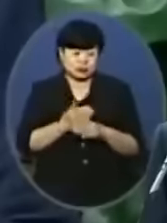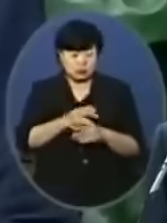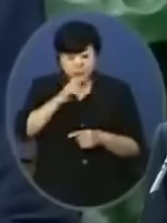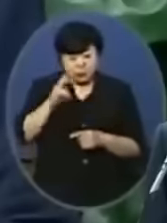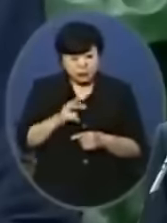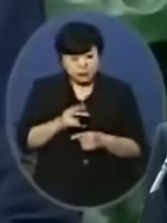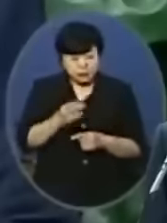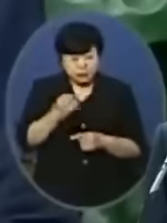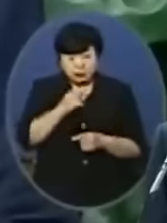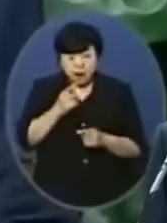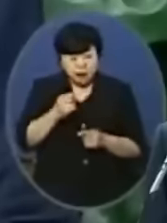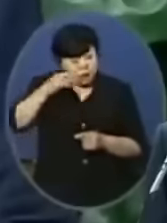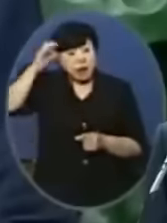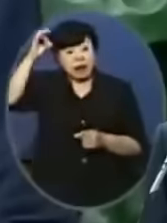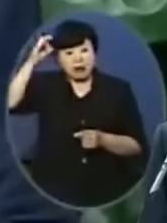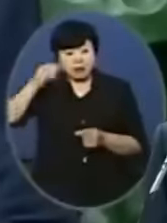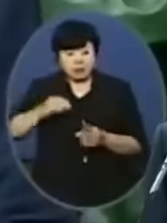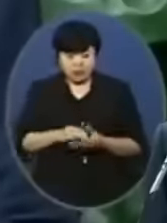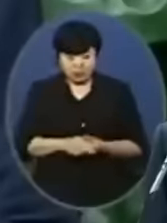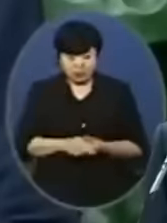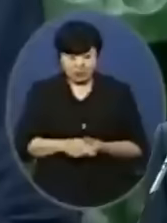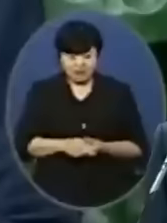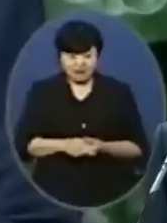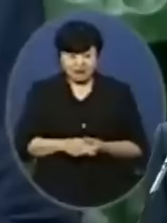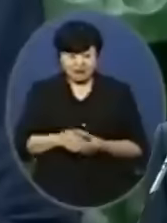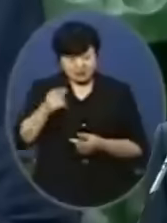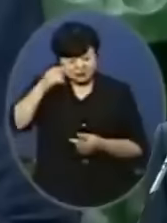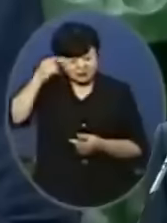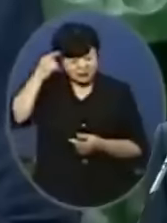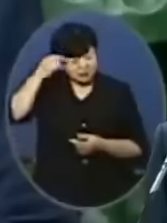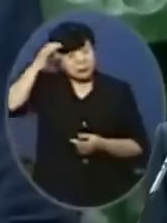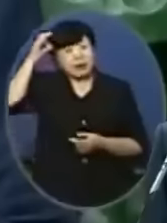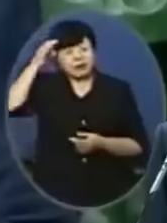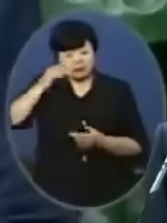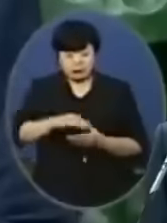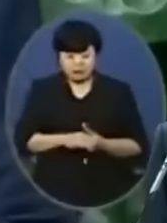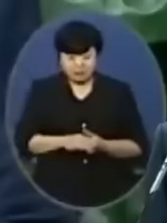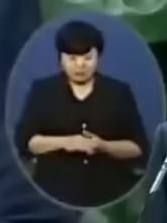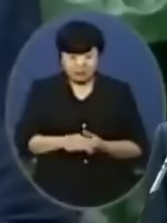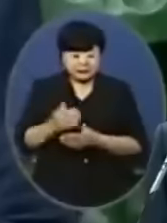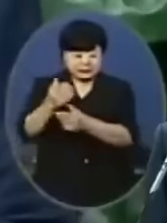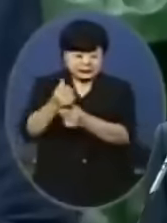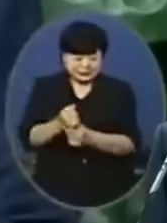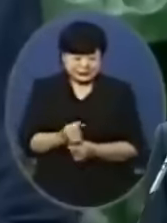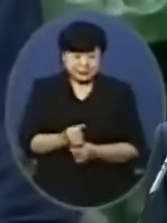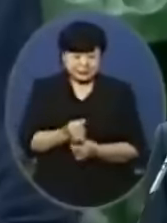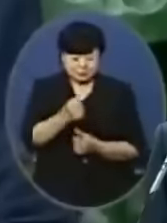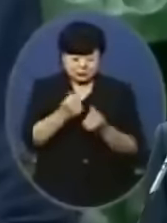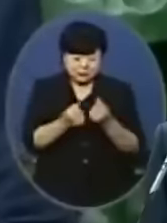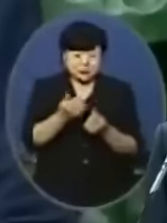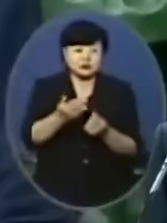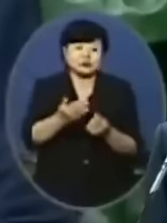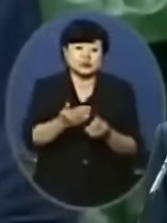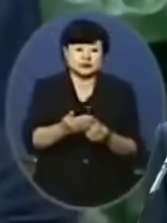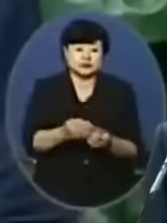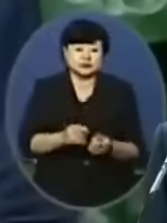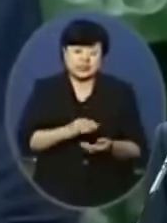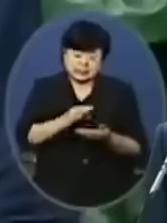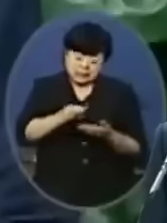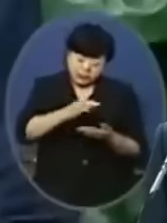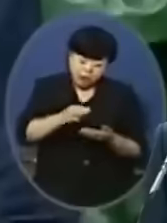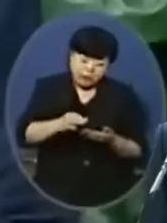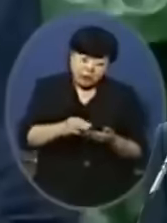않은 얼토당토 없는 생각이 자꾸 떠올라와요. 그럼 그 생각을 붙잡아 내 논쟁하는데